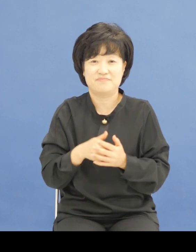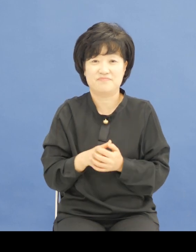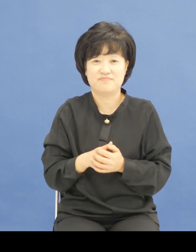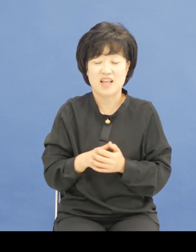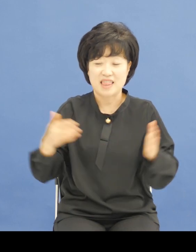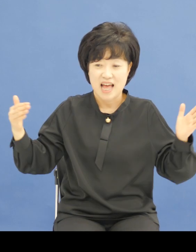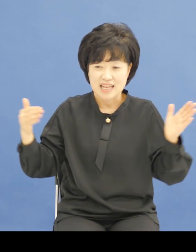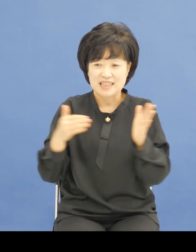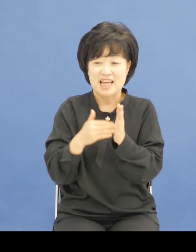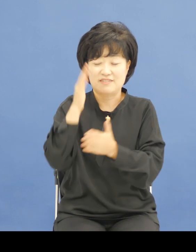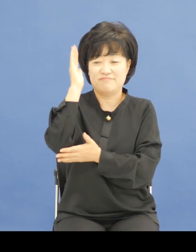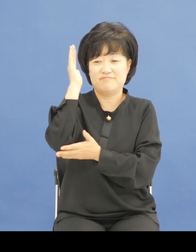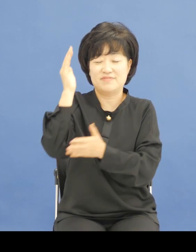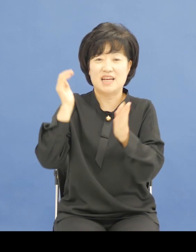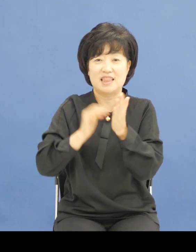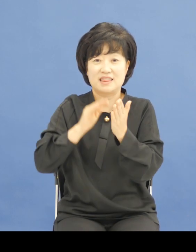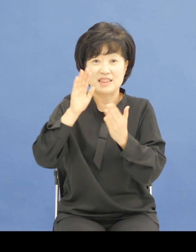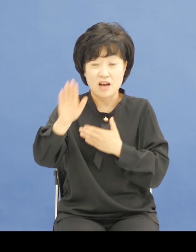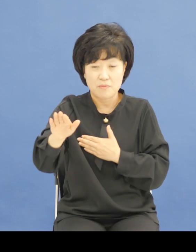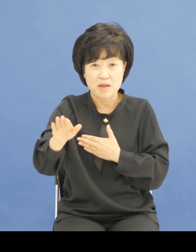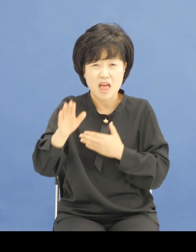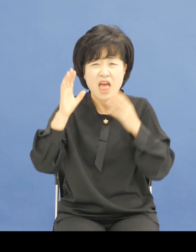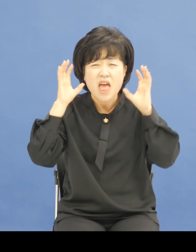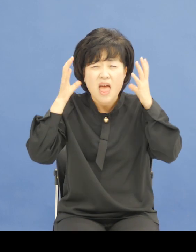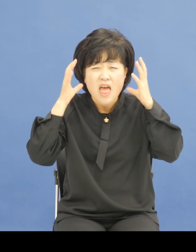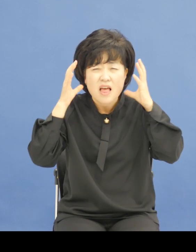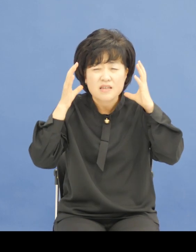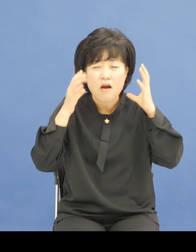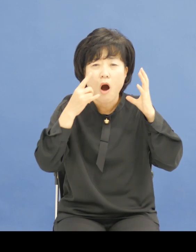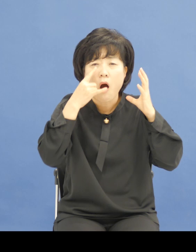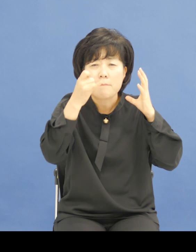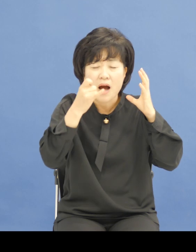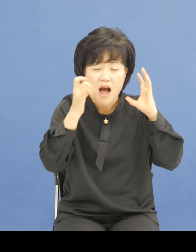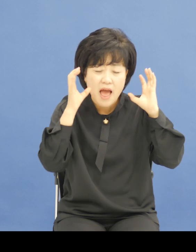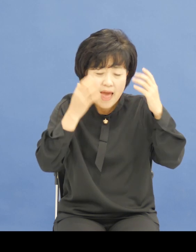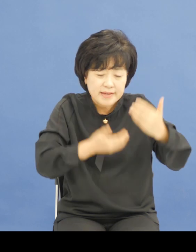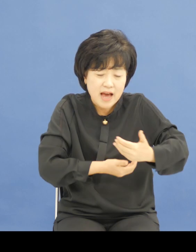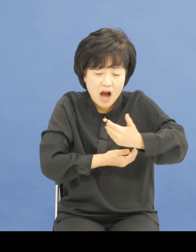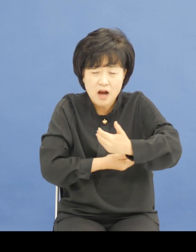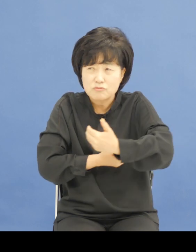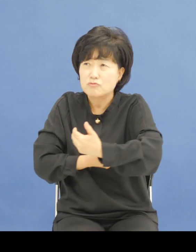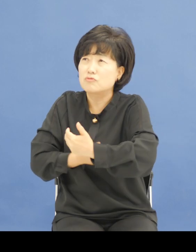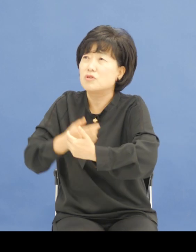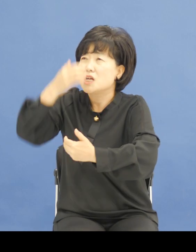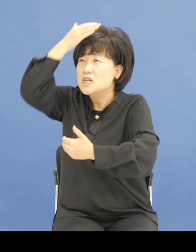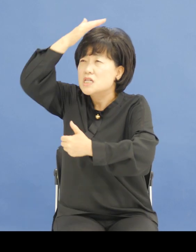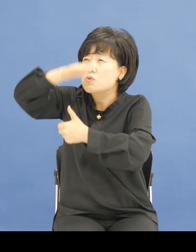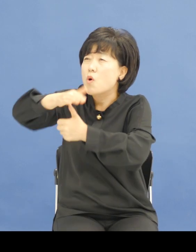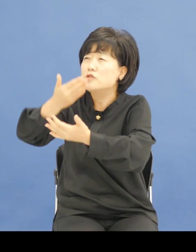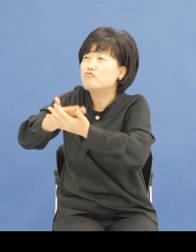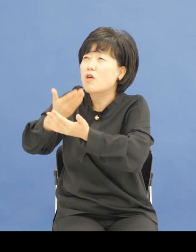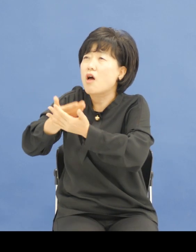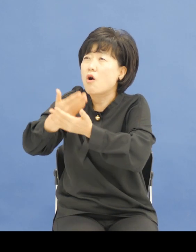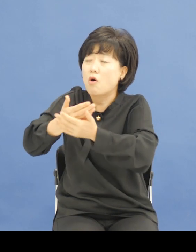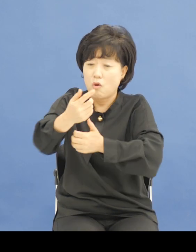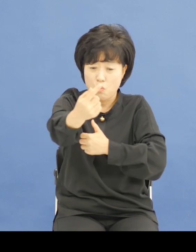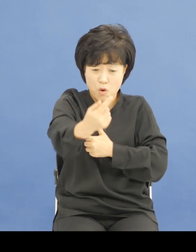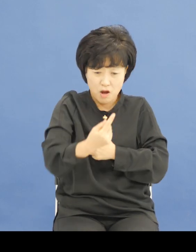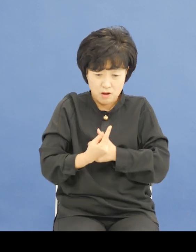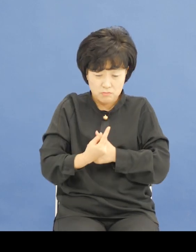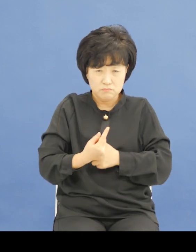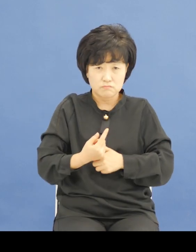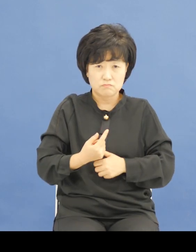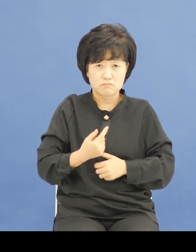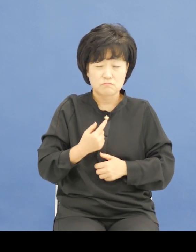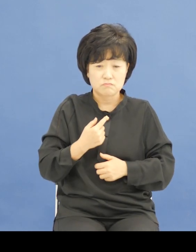끝나고 나서 아기 엄마가 아기를 안고 기도를 해달라고 이렇게 오더라고요. 근데 애기를 보니까 이렇게